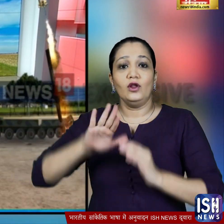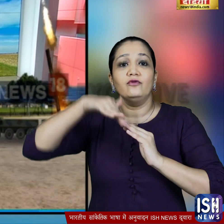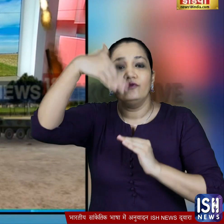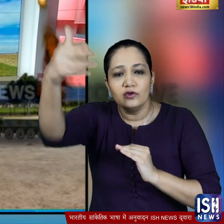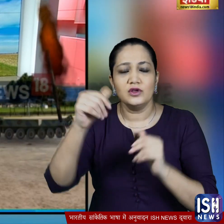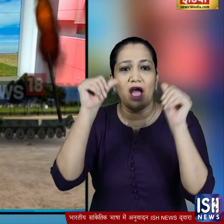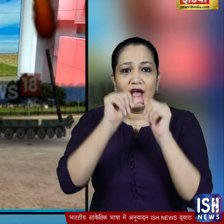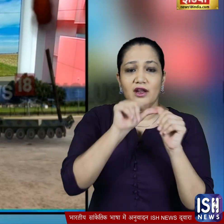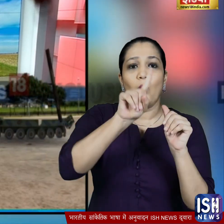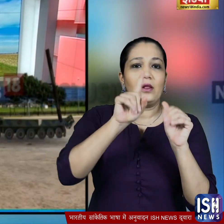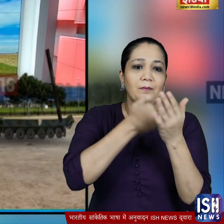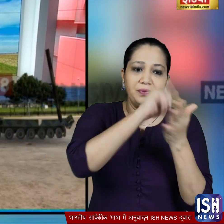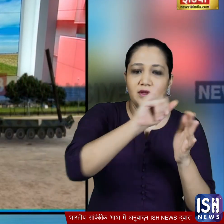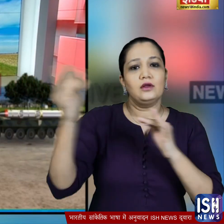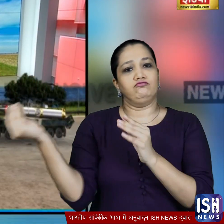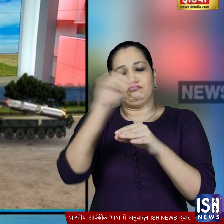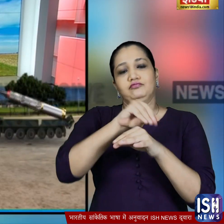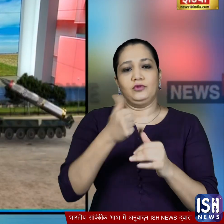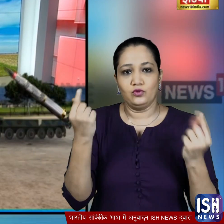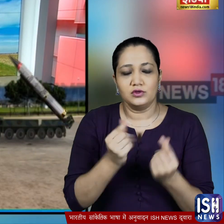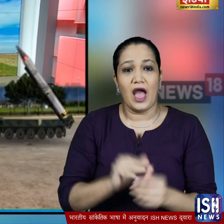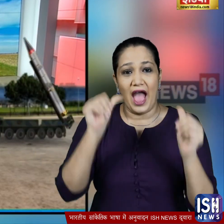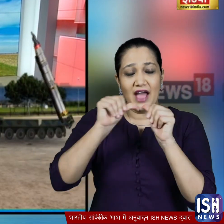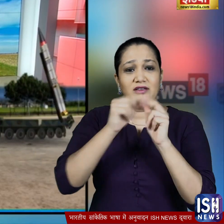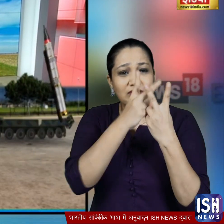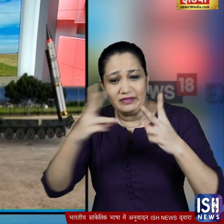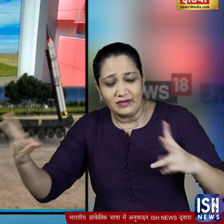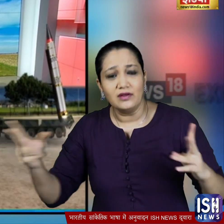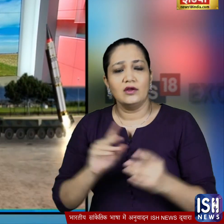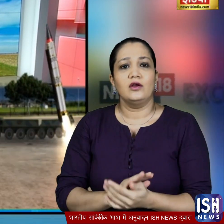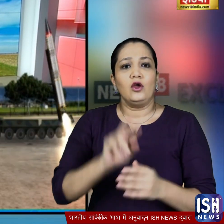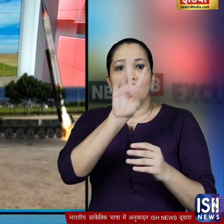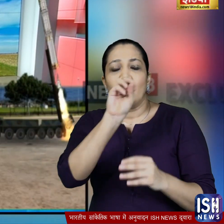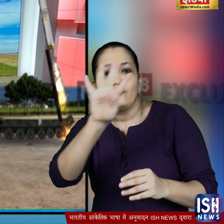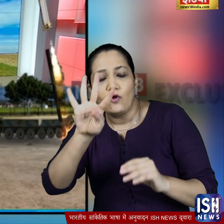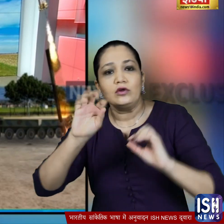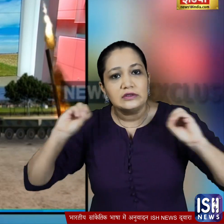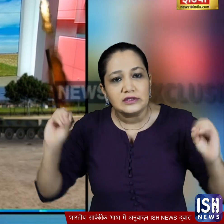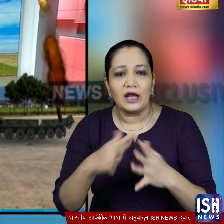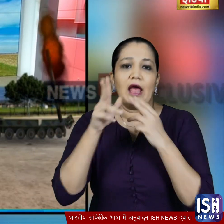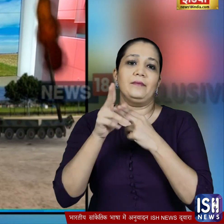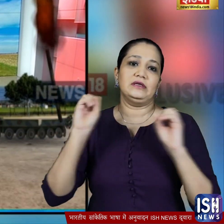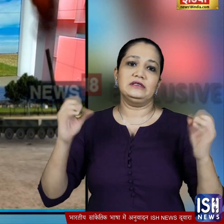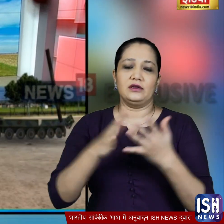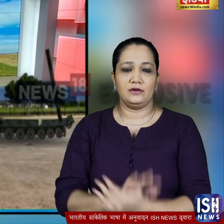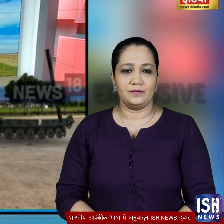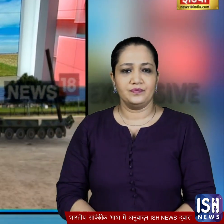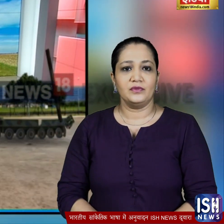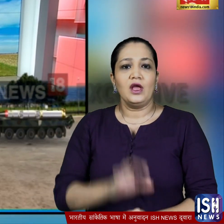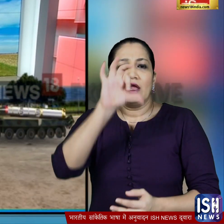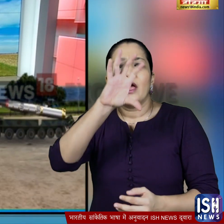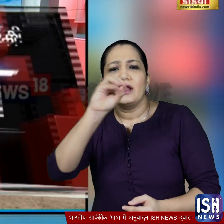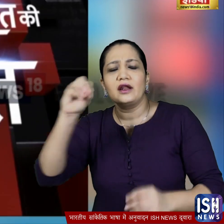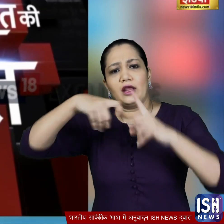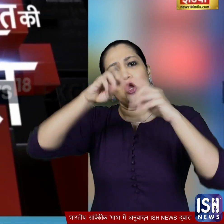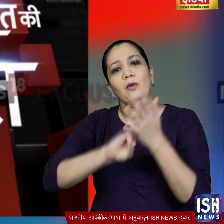अग्नि 1 की जगह ले लेगी। अग्नि सीरीज की पहली मिसाइल को 2004 में सेना में शामिल किया गया था, जो 900 किलोमीटर तक